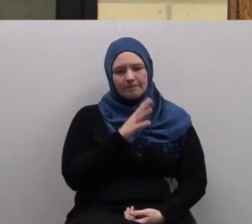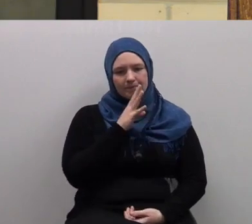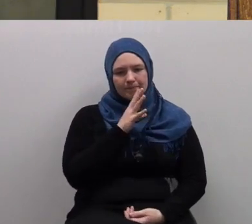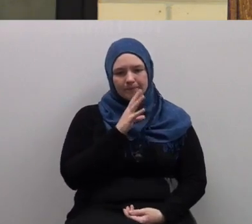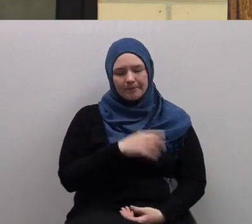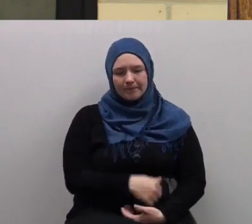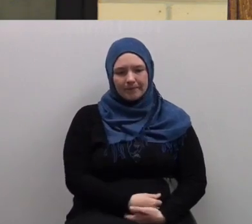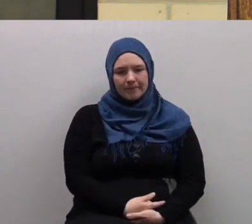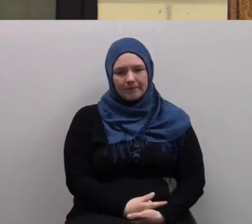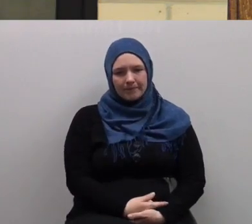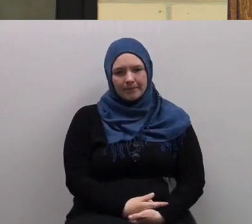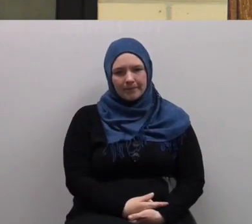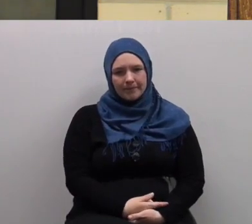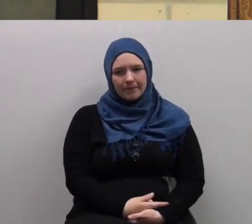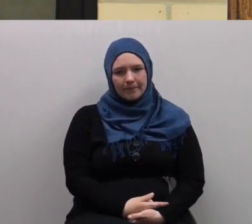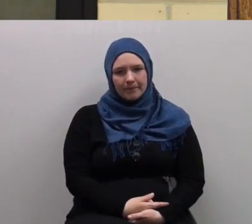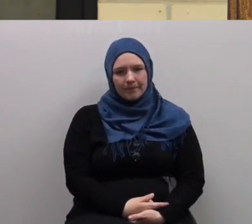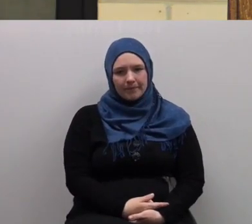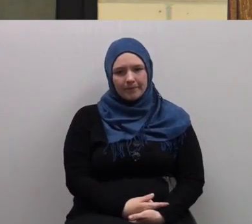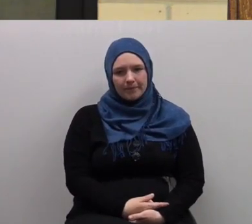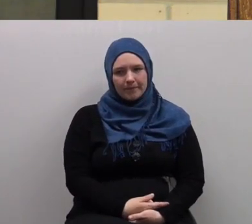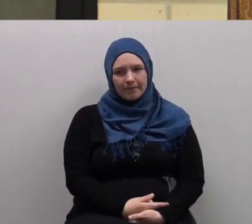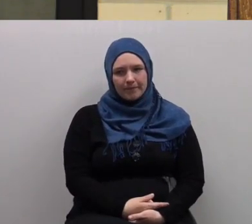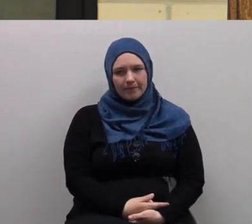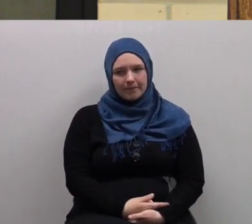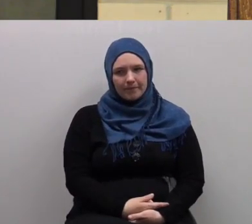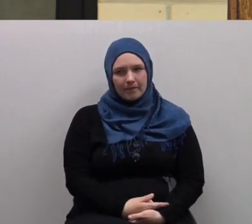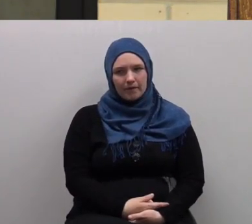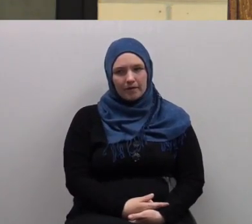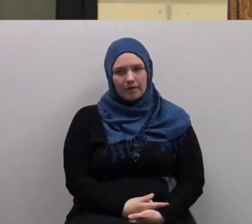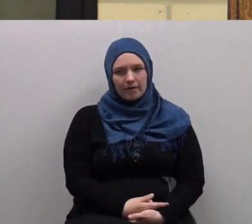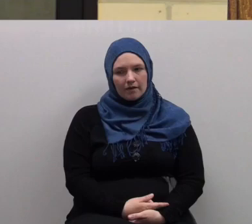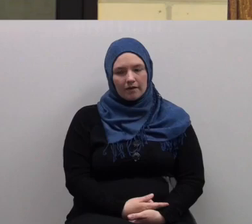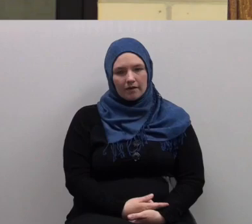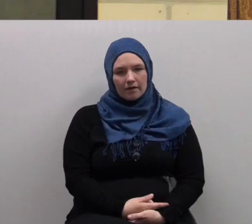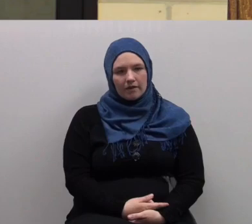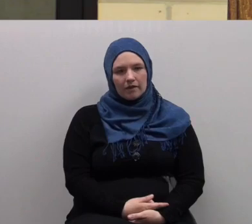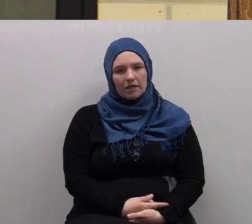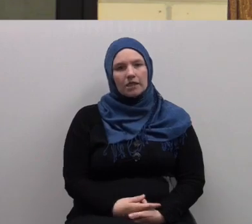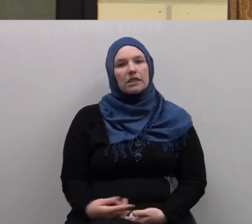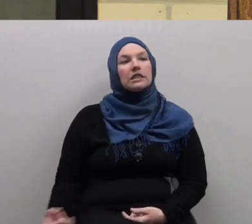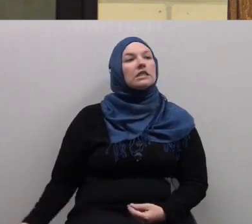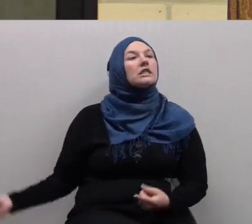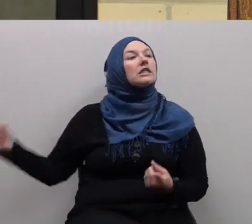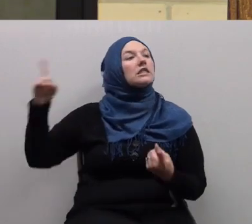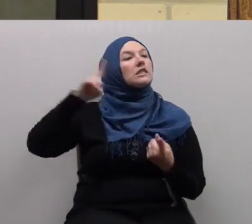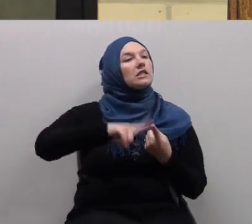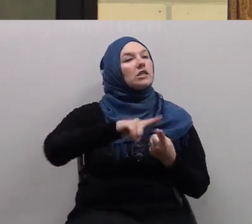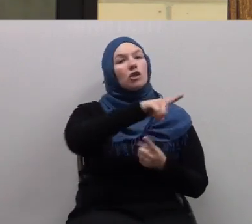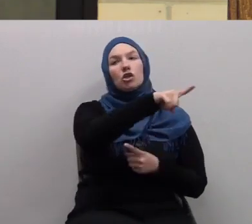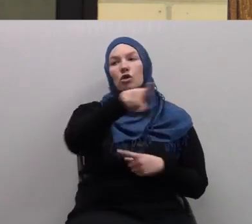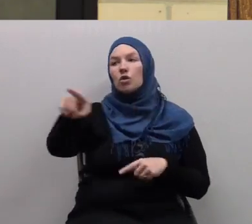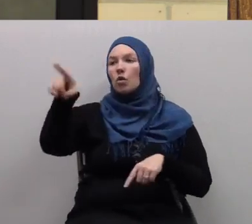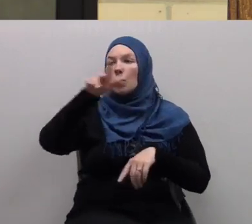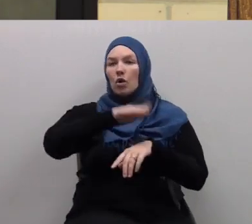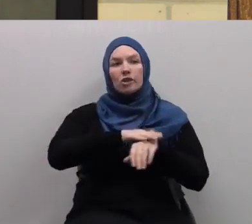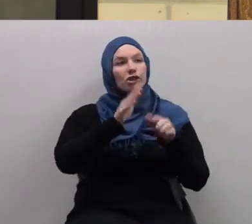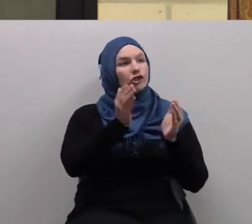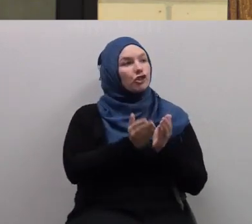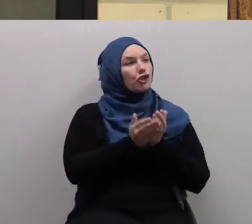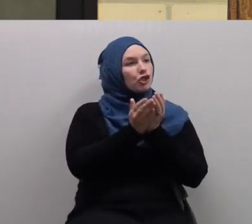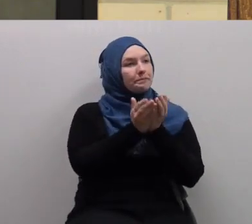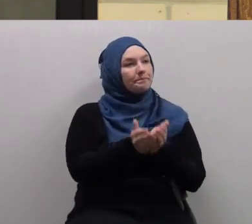الْفُلْكِ. As long as and until you are on the ship. وَجَرَيْنَ